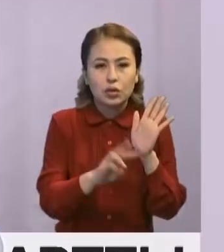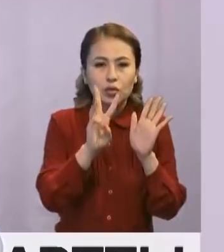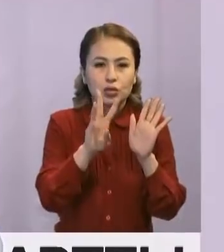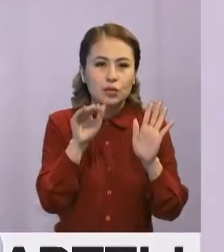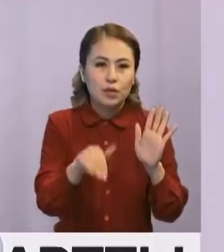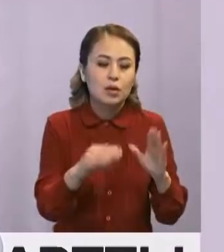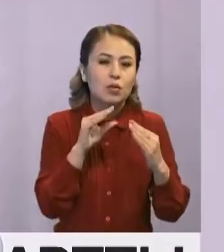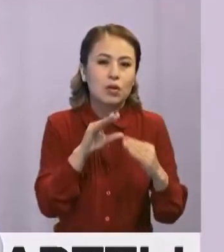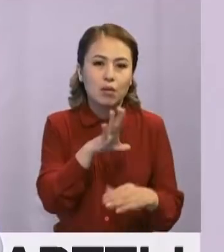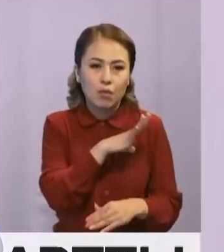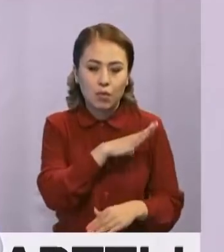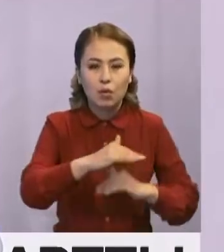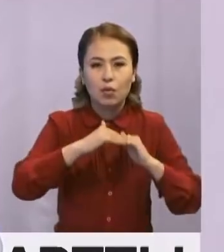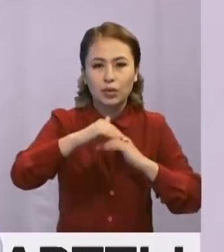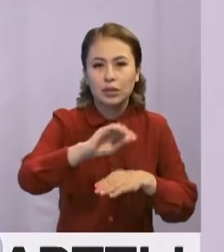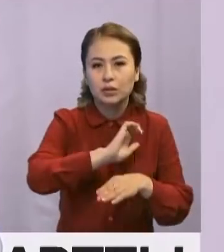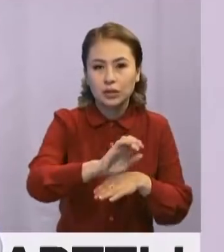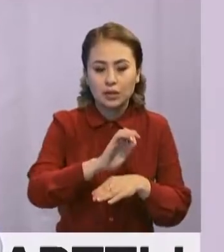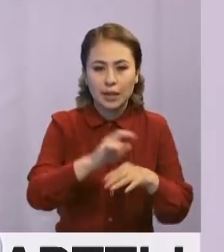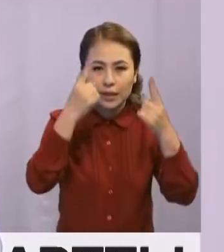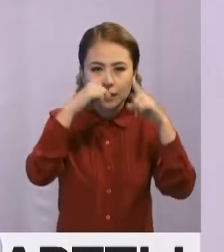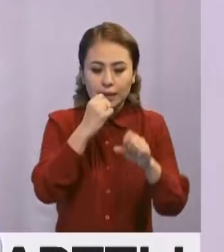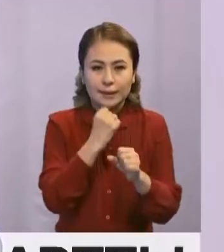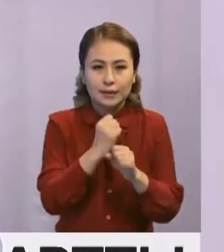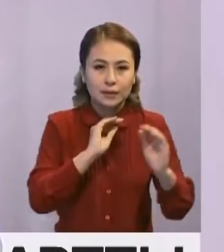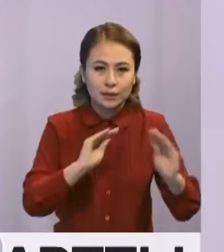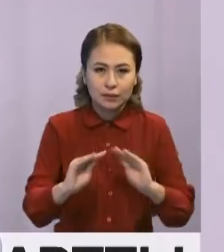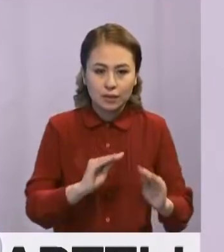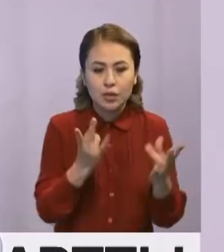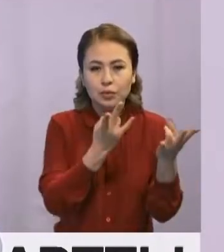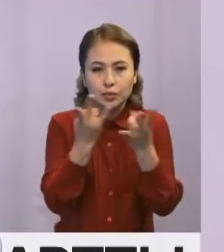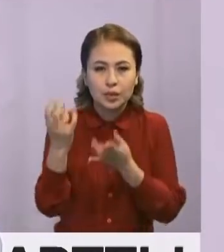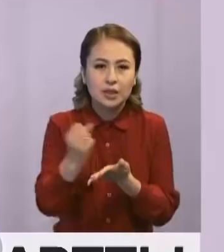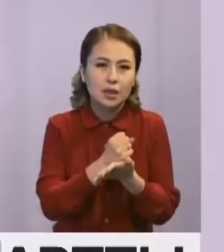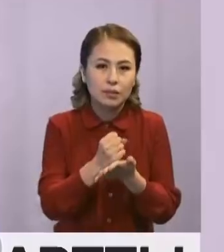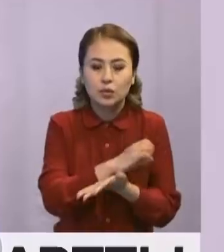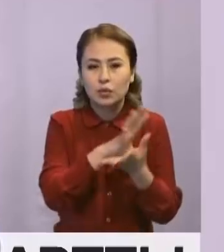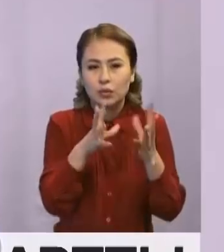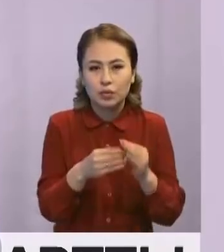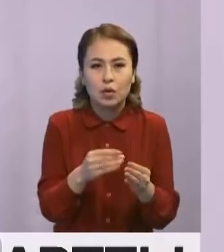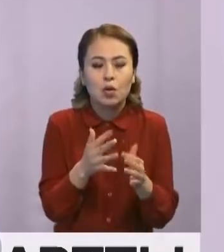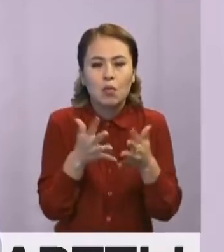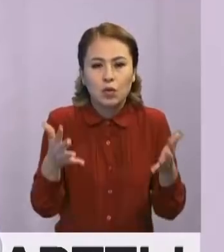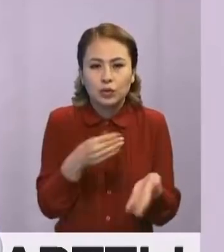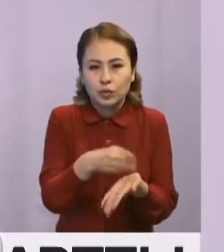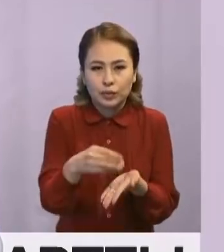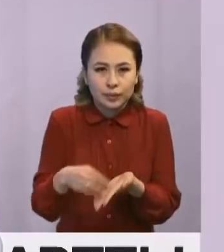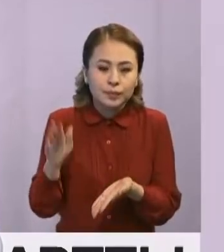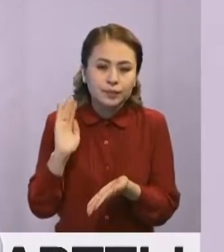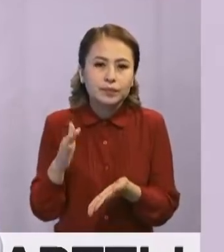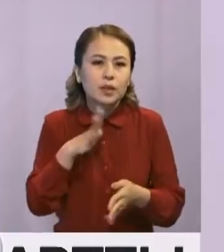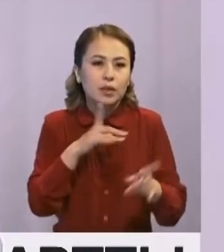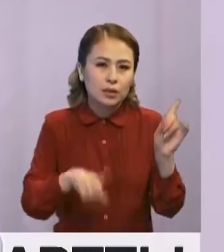құрады. Отандық өндірушілер техниканы құрастырып қана қоймай, оған қажетті сайман көлемінде арттыруға тырысады. Мәселен, қазір